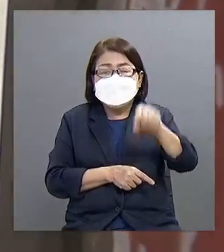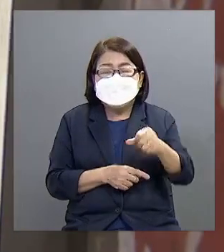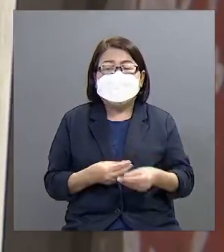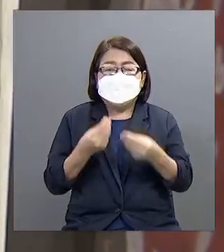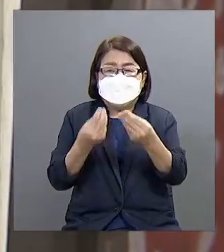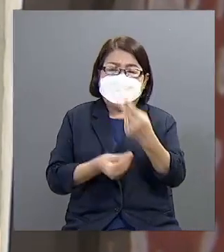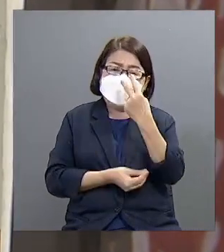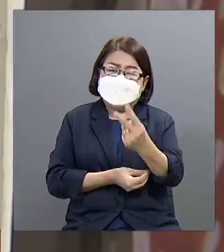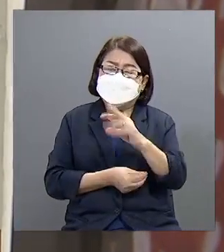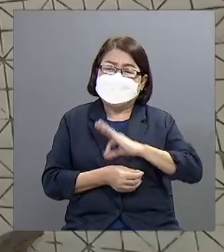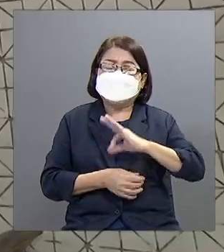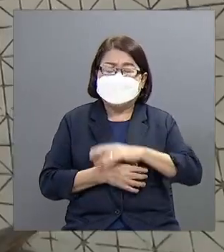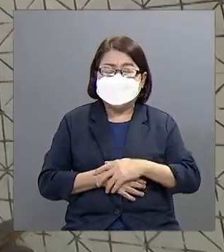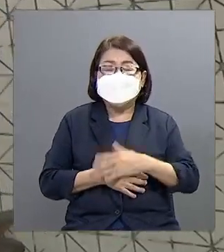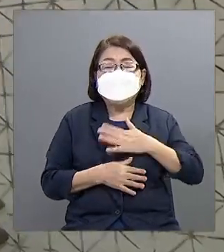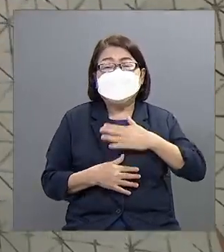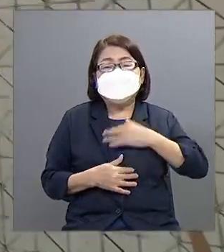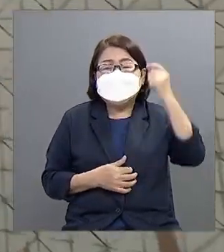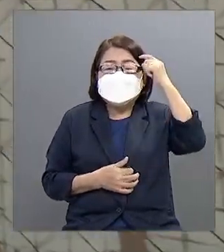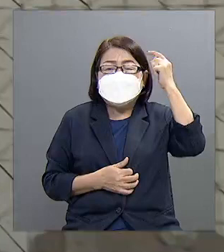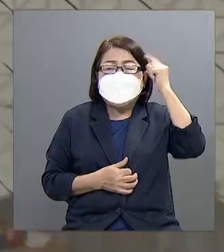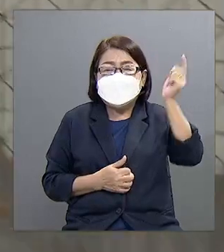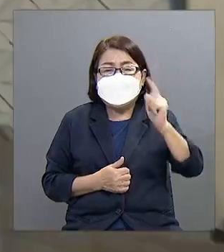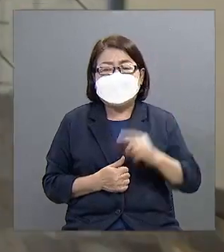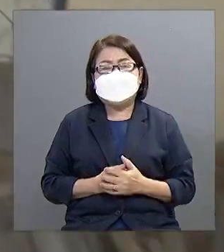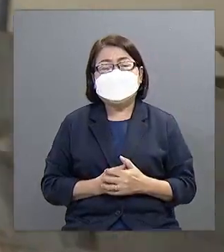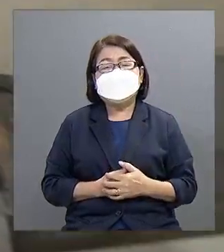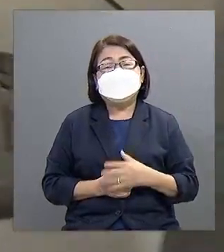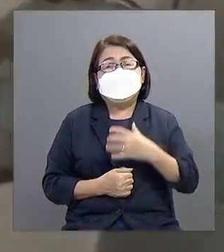มมีแนวความคิดที่จะนำ